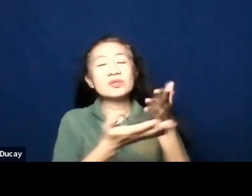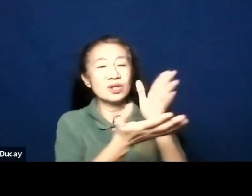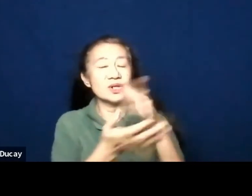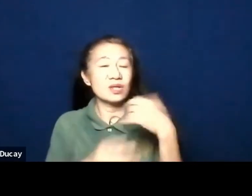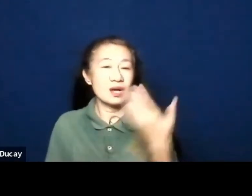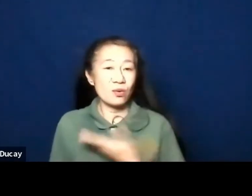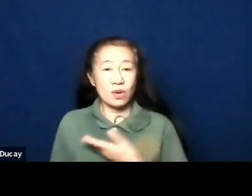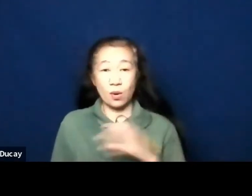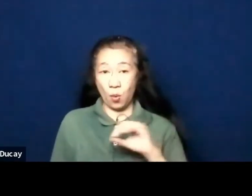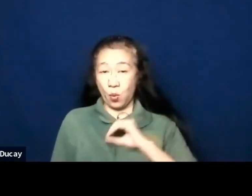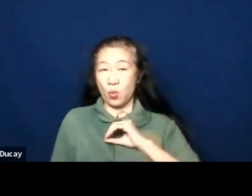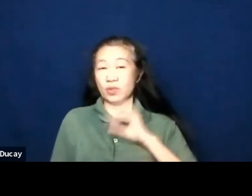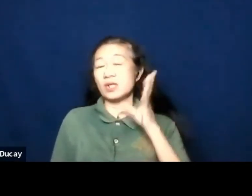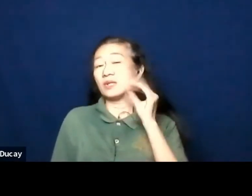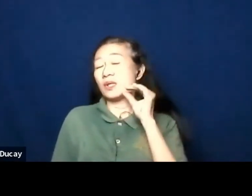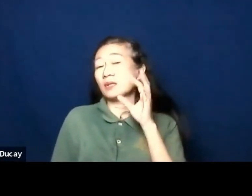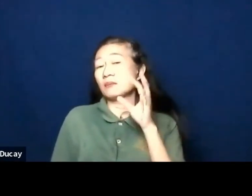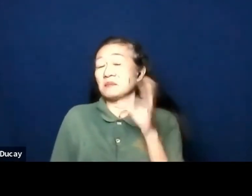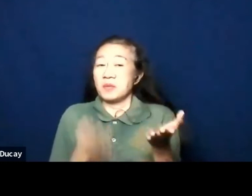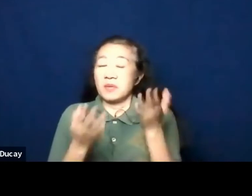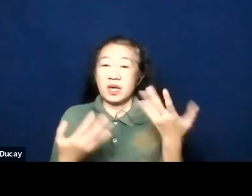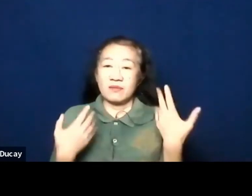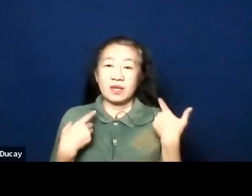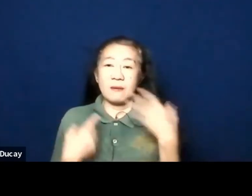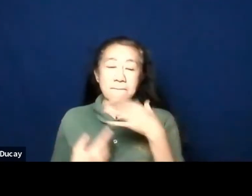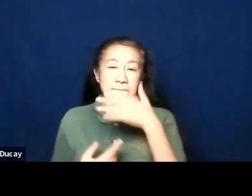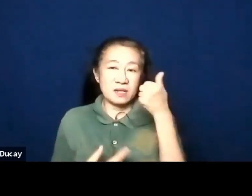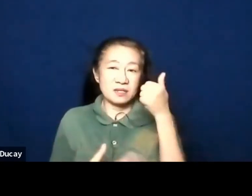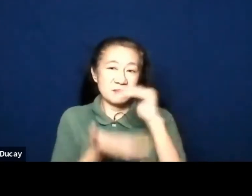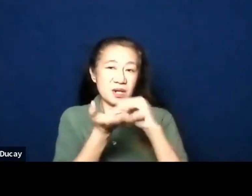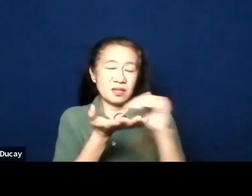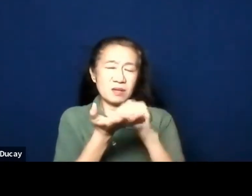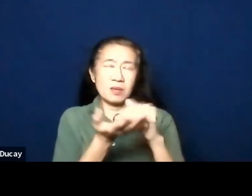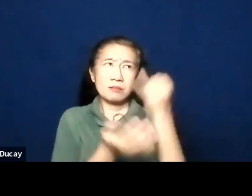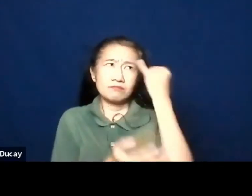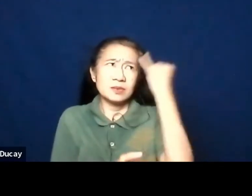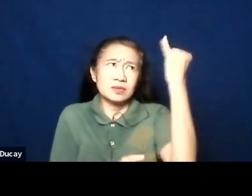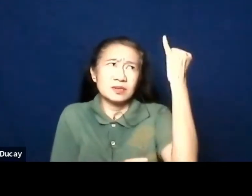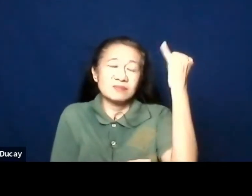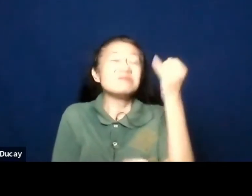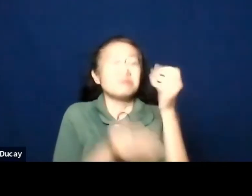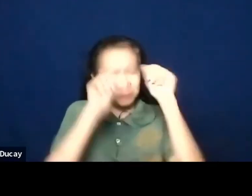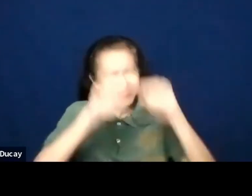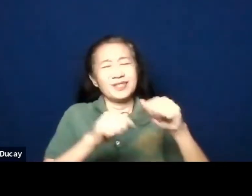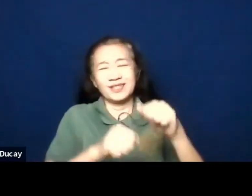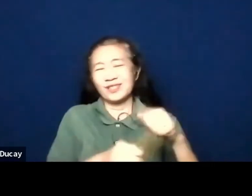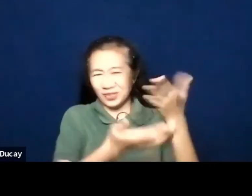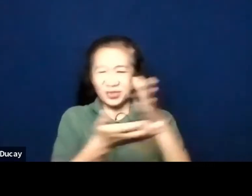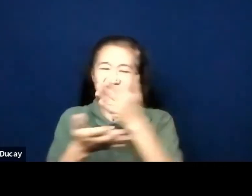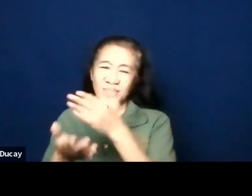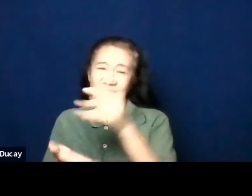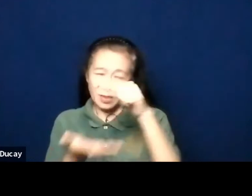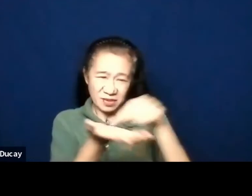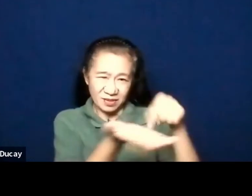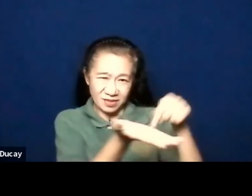mga karanasan, o baka meron tayong best practice, o mga insights, pwede rin naman nating ibahagi itong mga